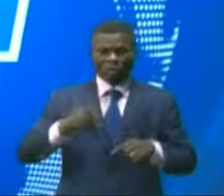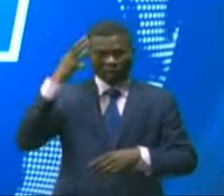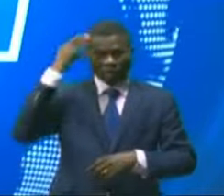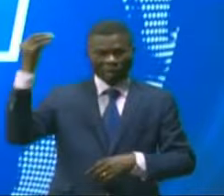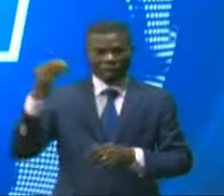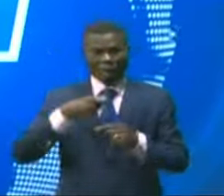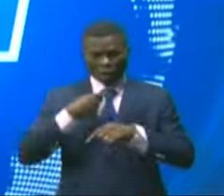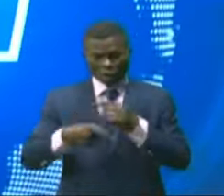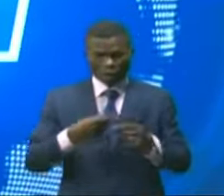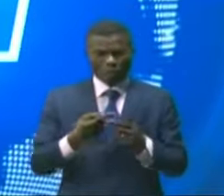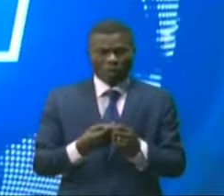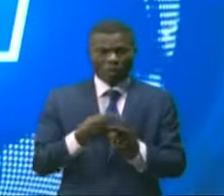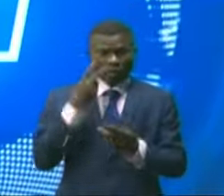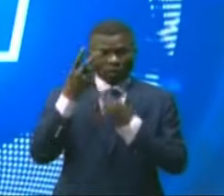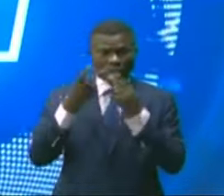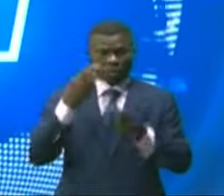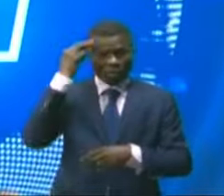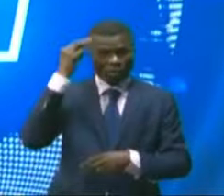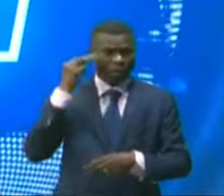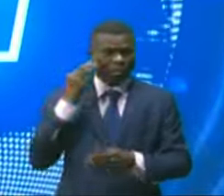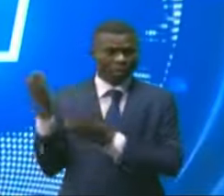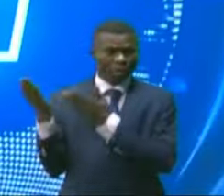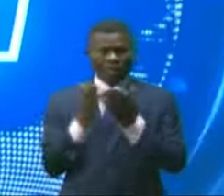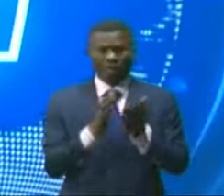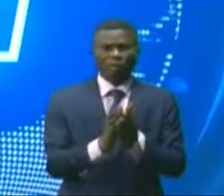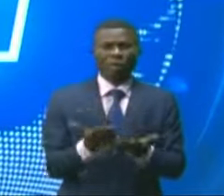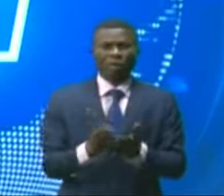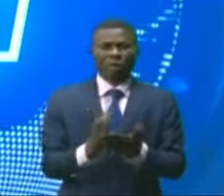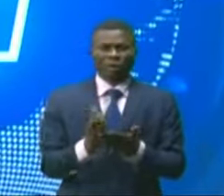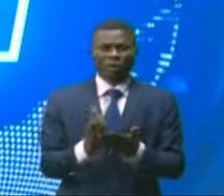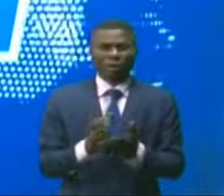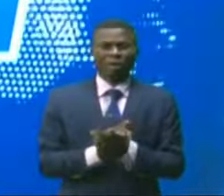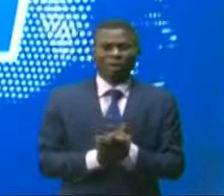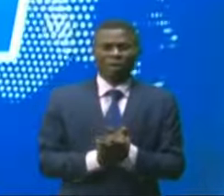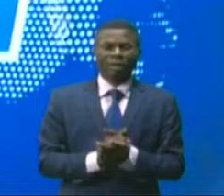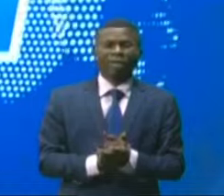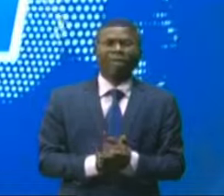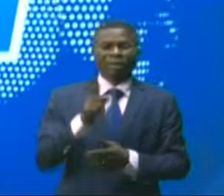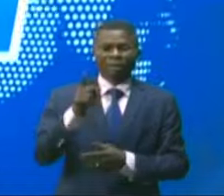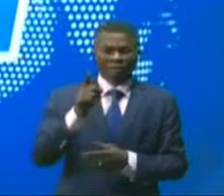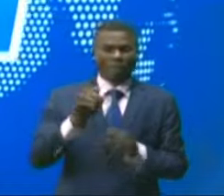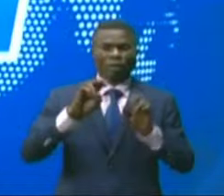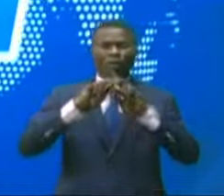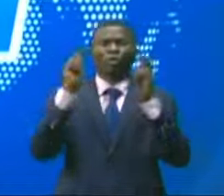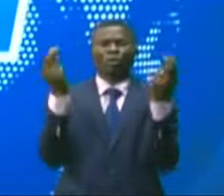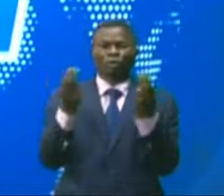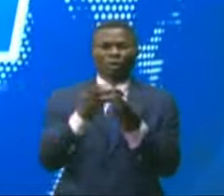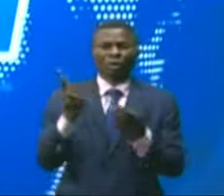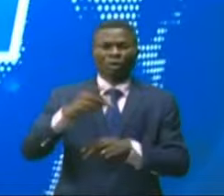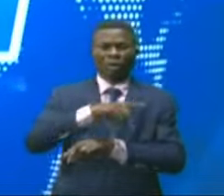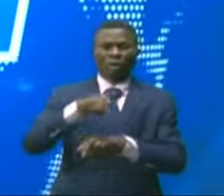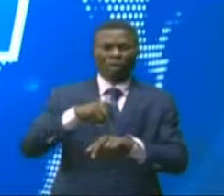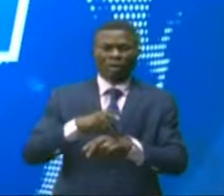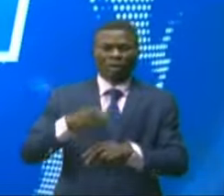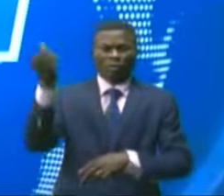d'espoir se dessine après les passages du ministre du portefeuille Jean-Lucien Boussatoumba dans cette usine dans la province